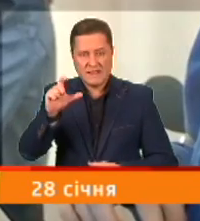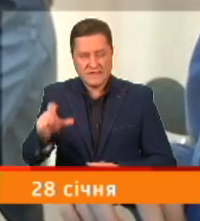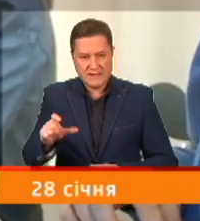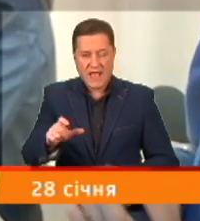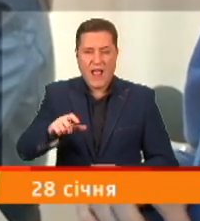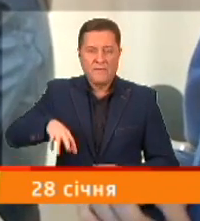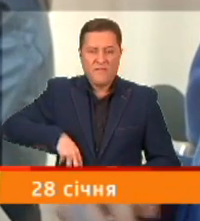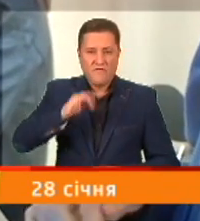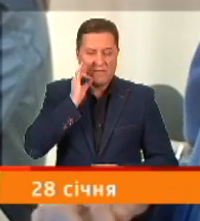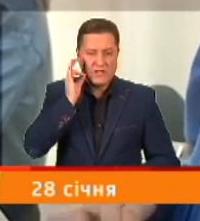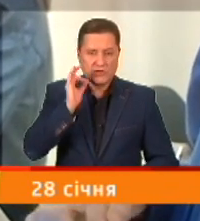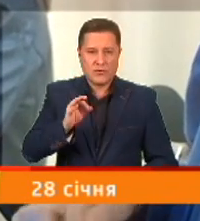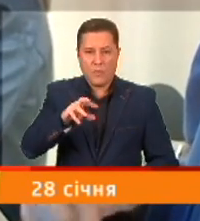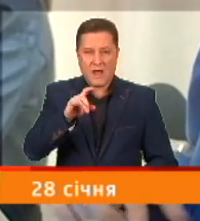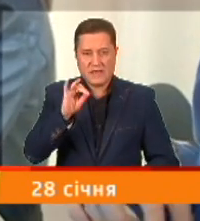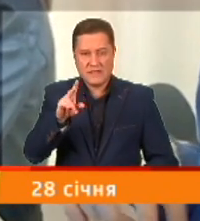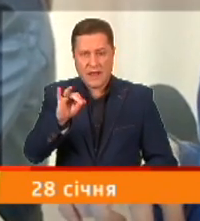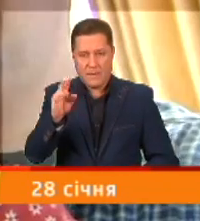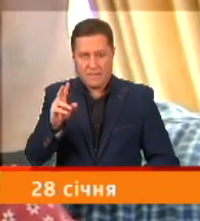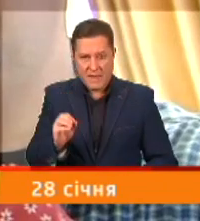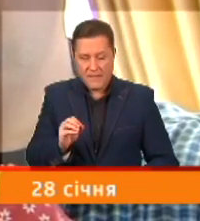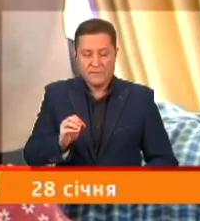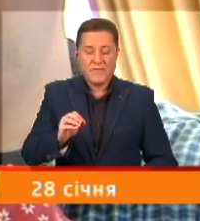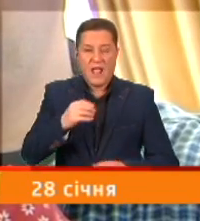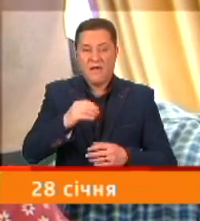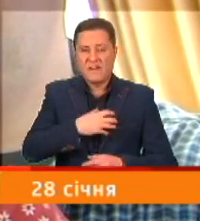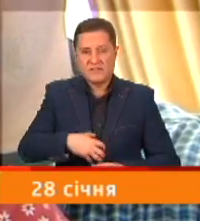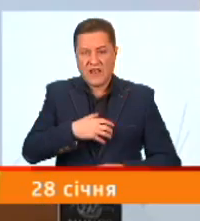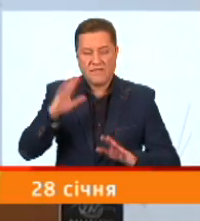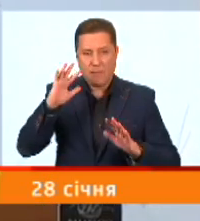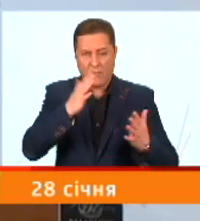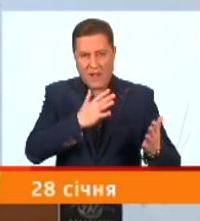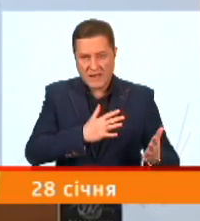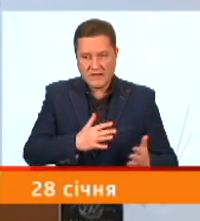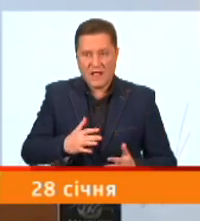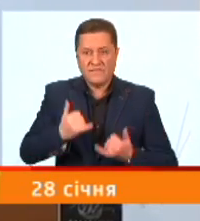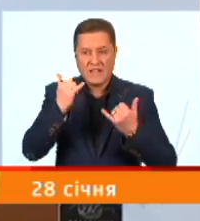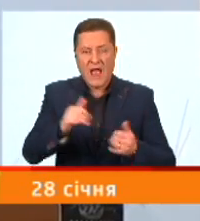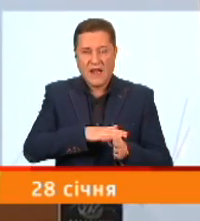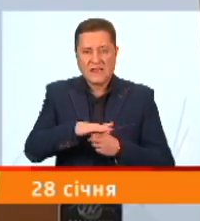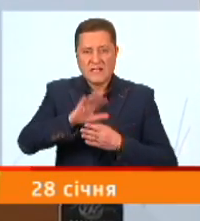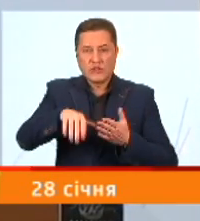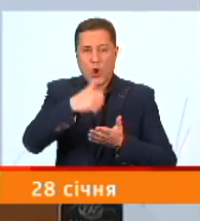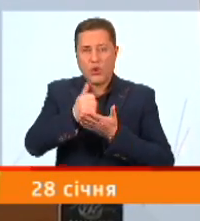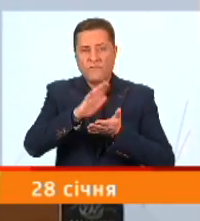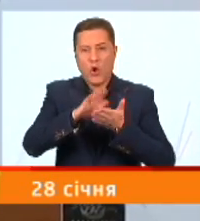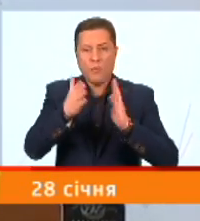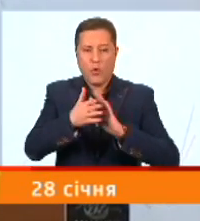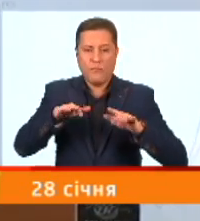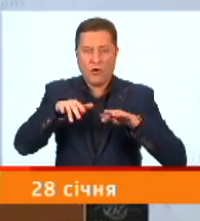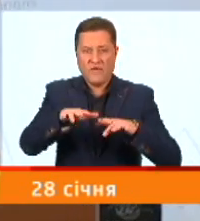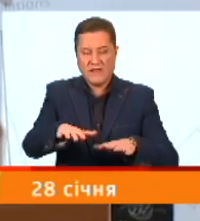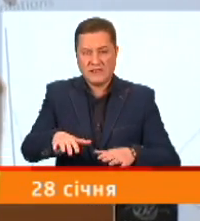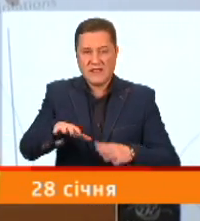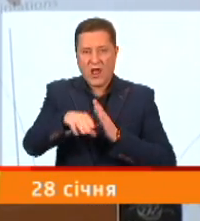Мінську Мартін Сайдик. За його словами, важливим моментом є те, що для реалізації головної умови проведення